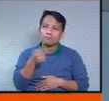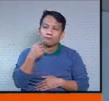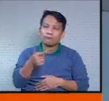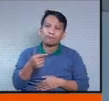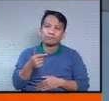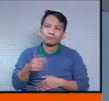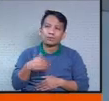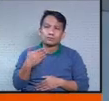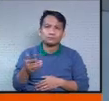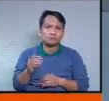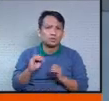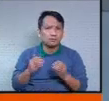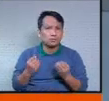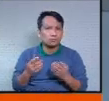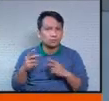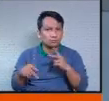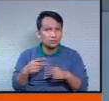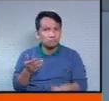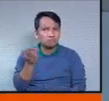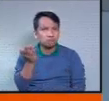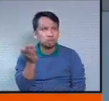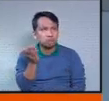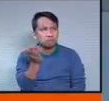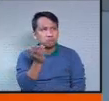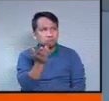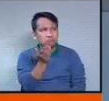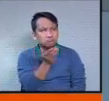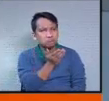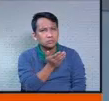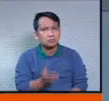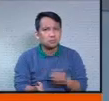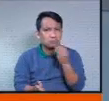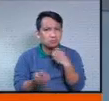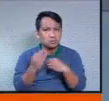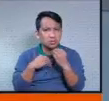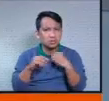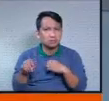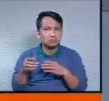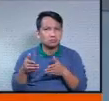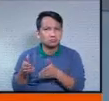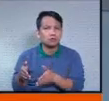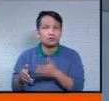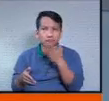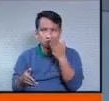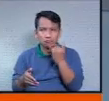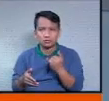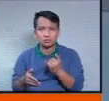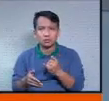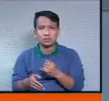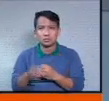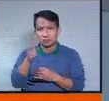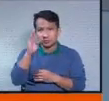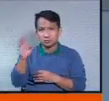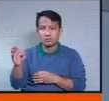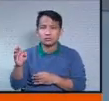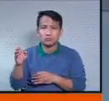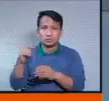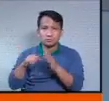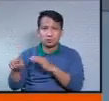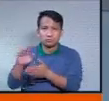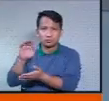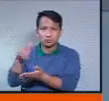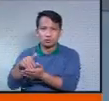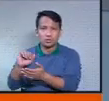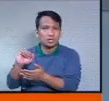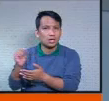kanina, halos mamalimos na raw ng pagkain ang mga residente dyan sa kalsada kasi dinediretso daw sa evacuation center sa